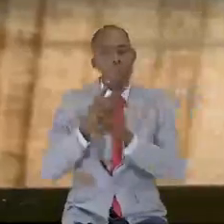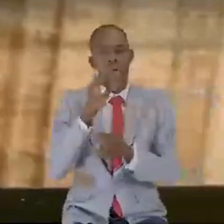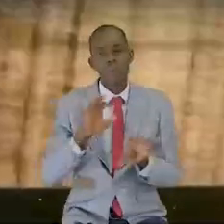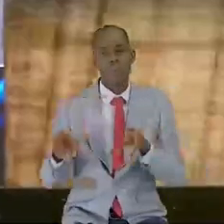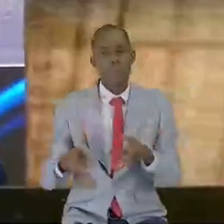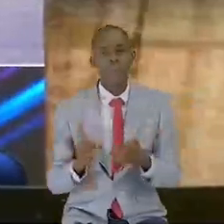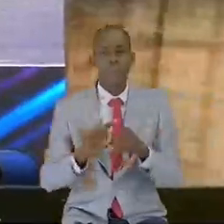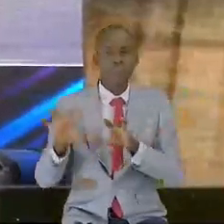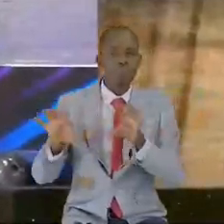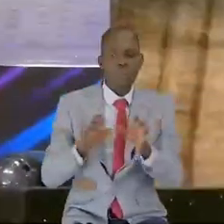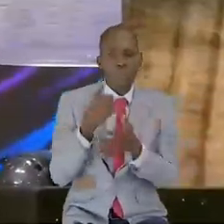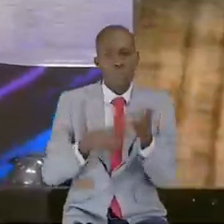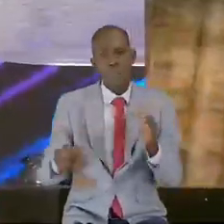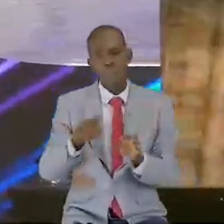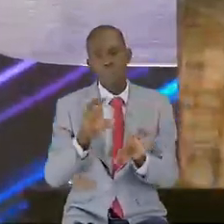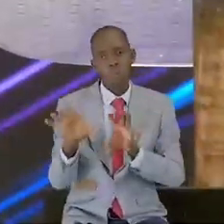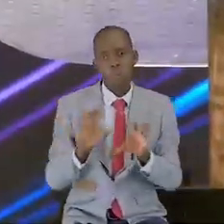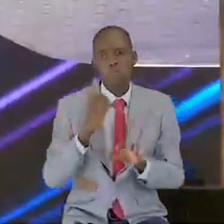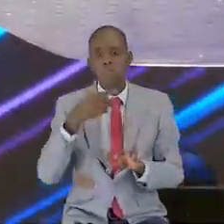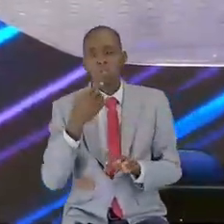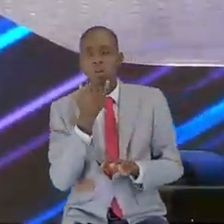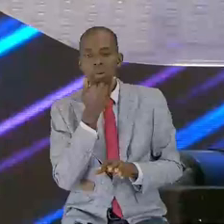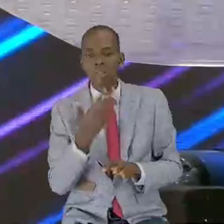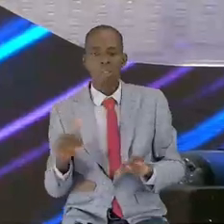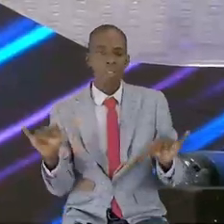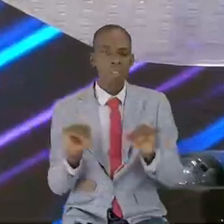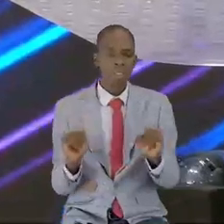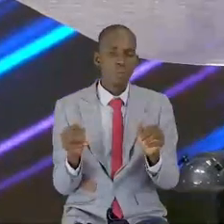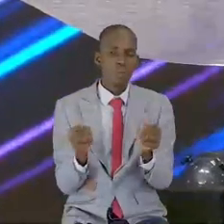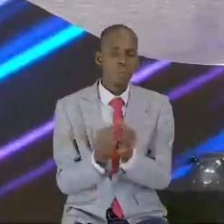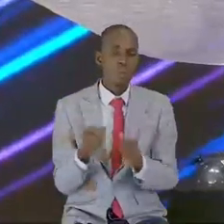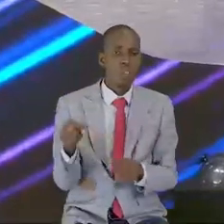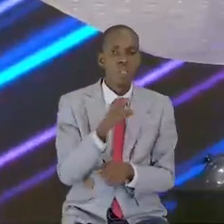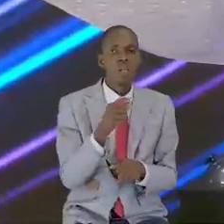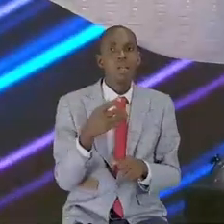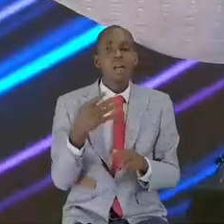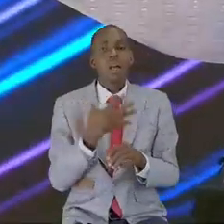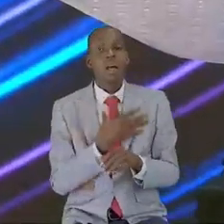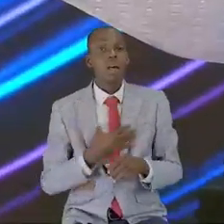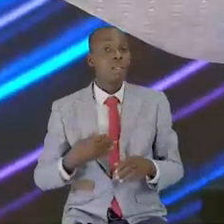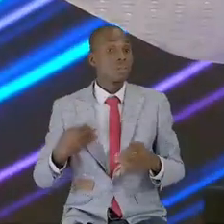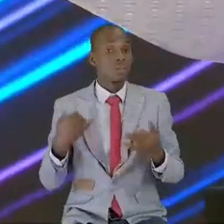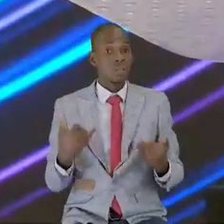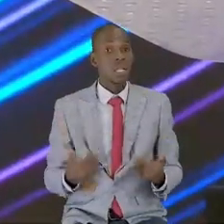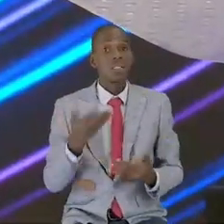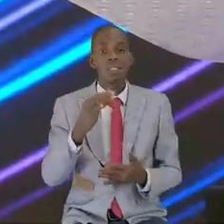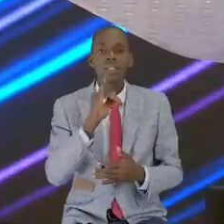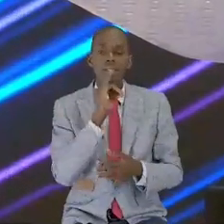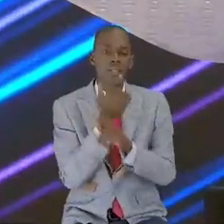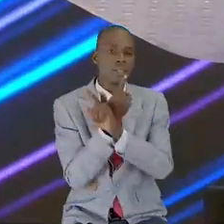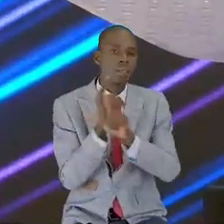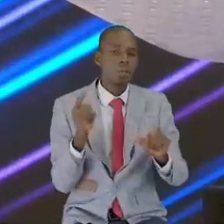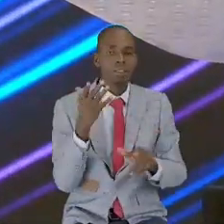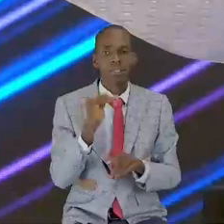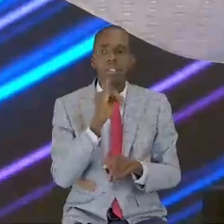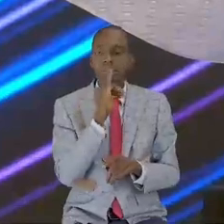qu'ils font, pour que tu dises ce qu'ils disent, pour que tu agisses comme ils agissent, pour pécher comme ils pêchent. Mais maintenant, il y a la liberté, il y a